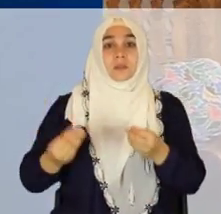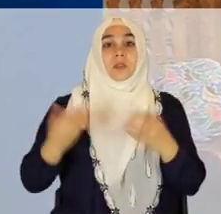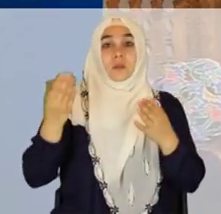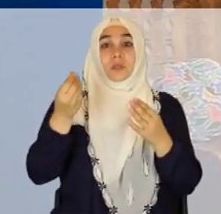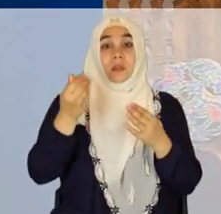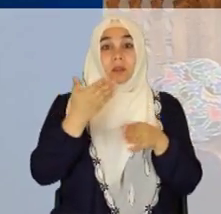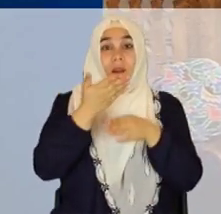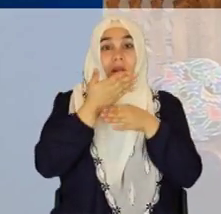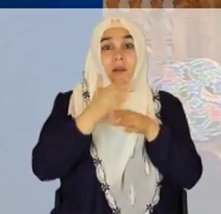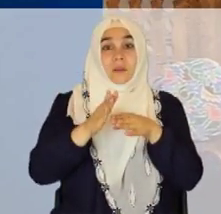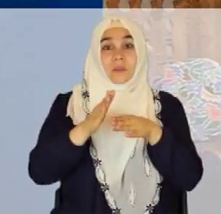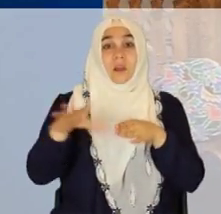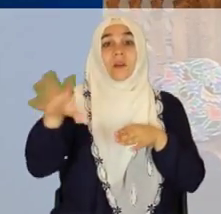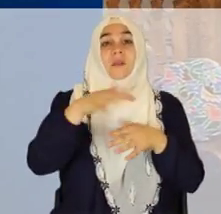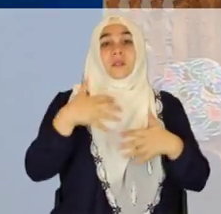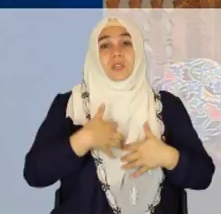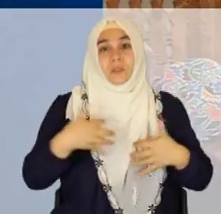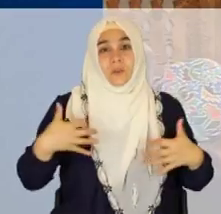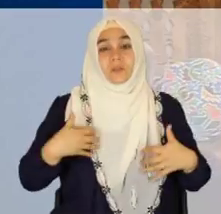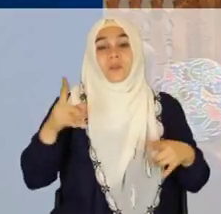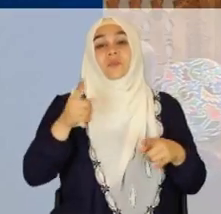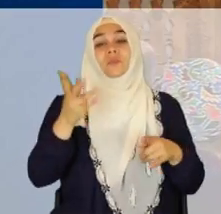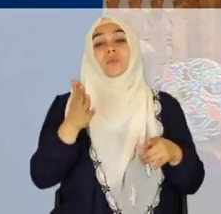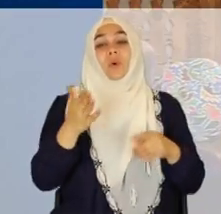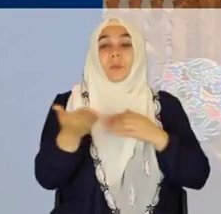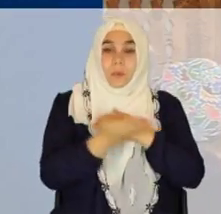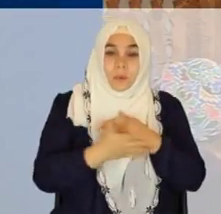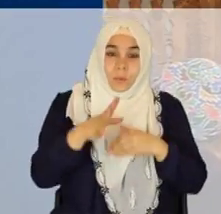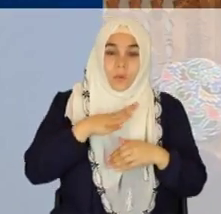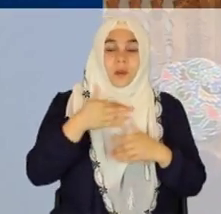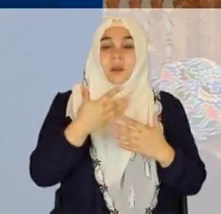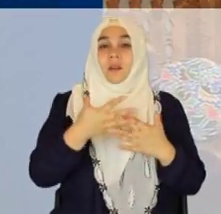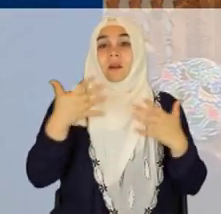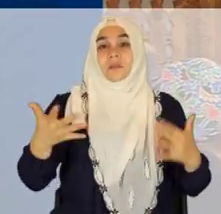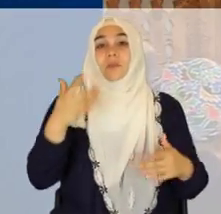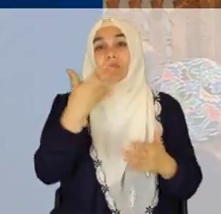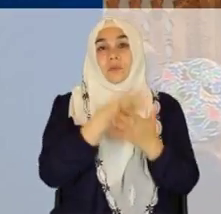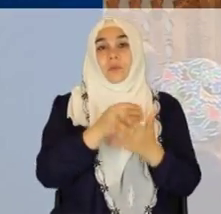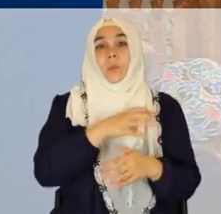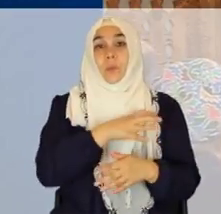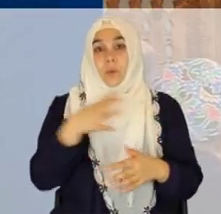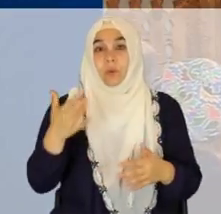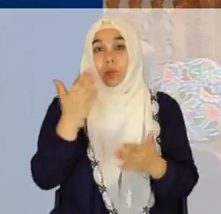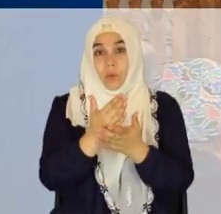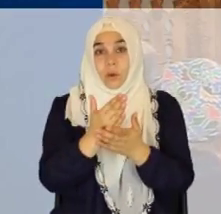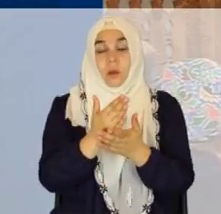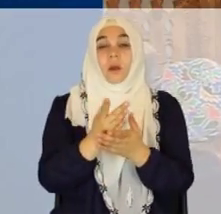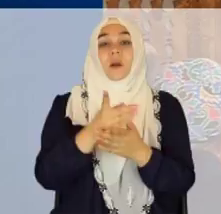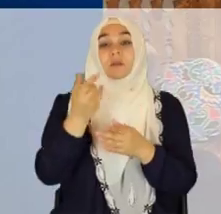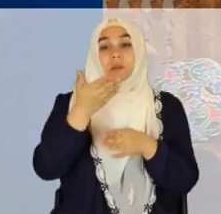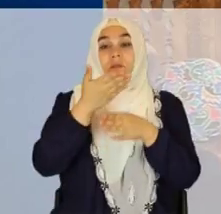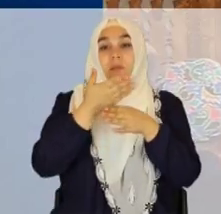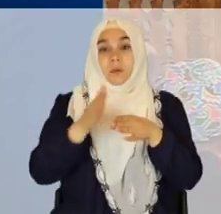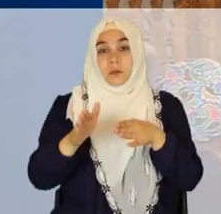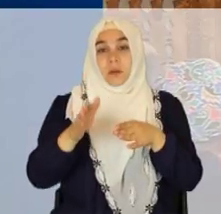pulidan, hayvonot boyligidan, ziroat boyligidan, yana boshqa boyliklardan nisobga aytgan bo'lsa, ma'lum